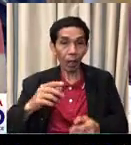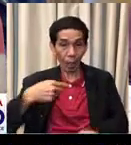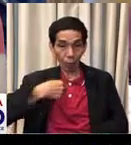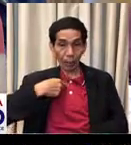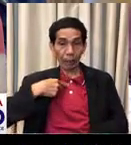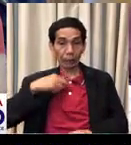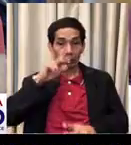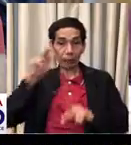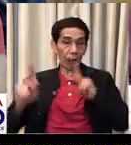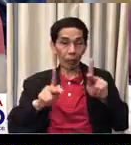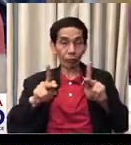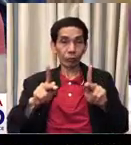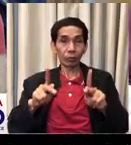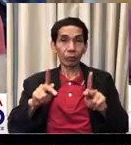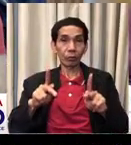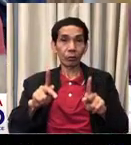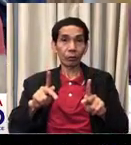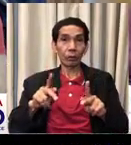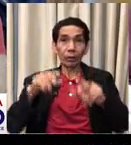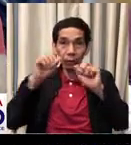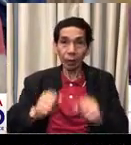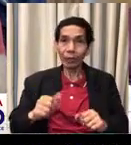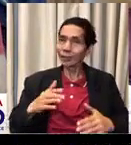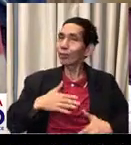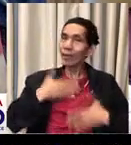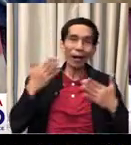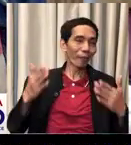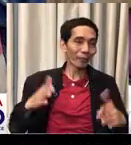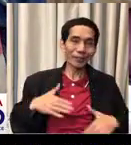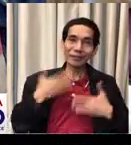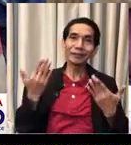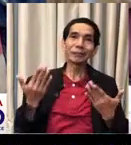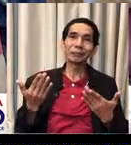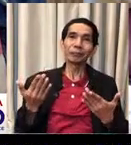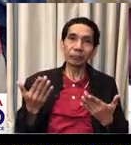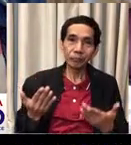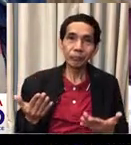kaya? Kung di ba naman dapat niyang ikalugod?